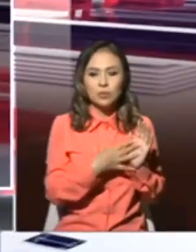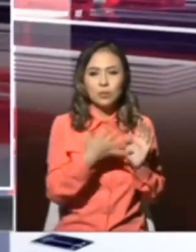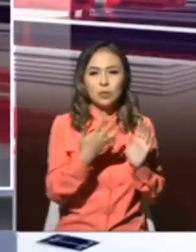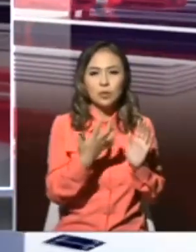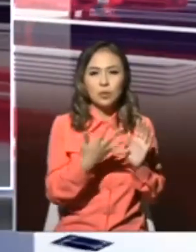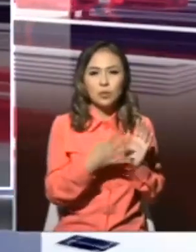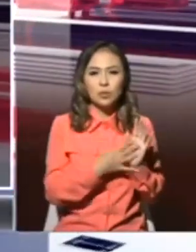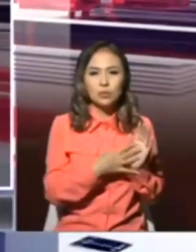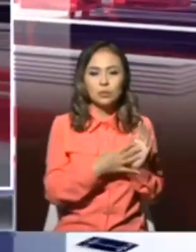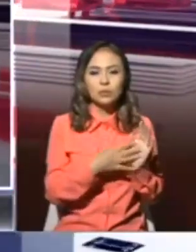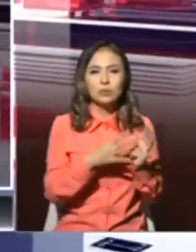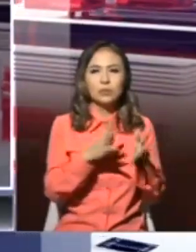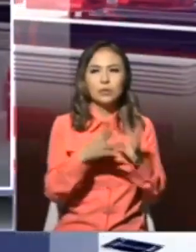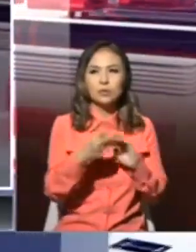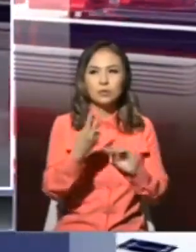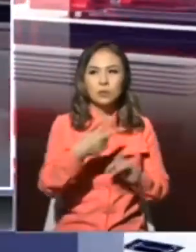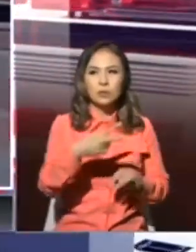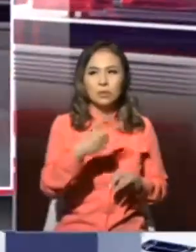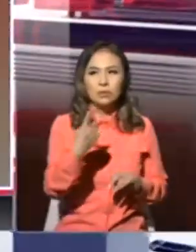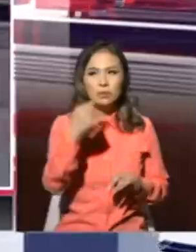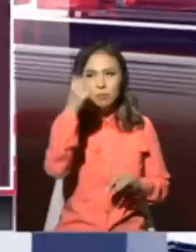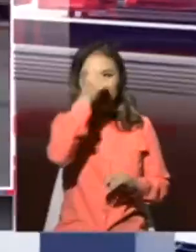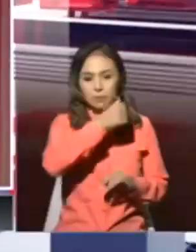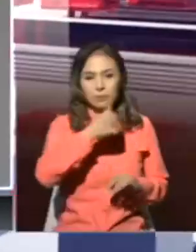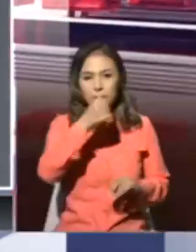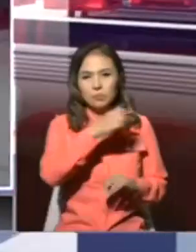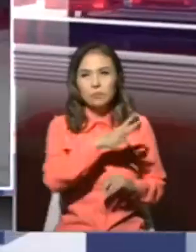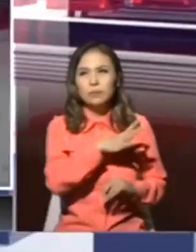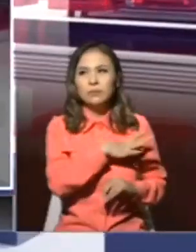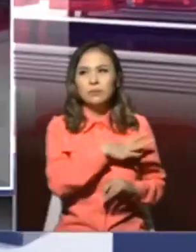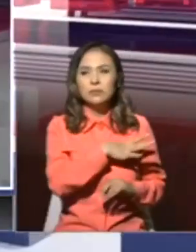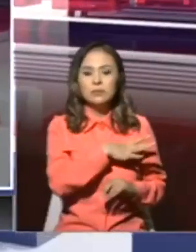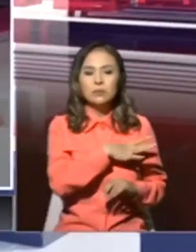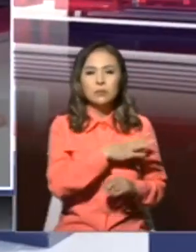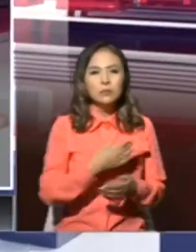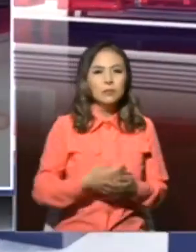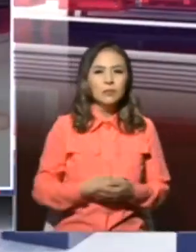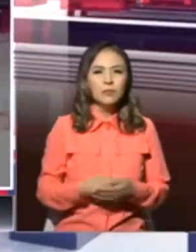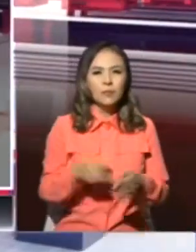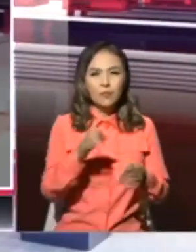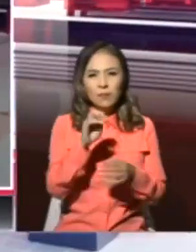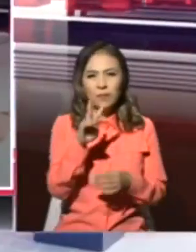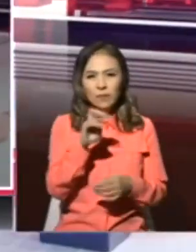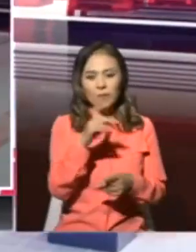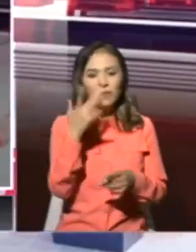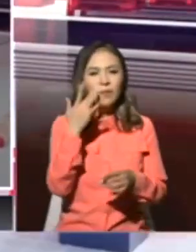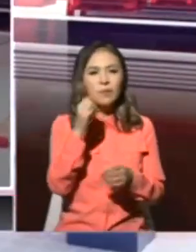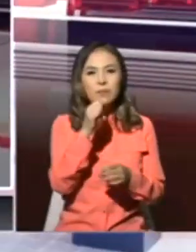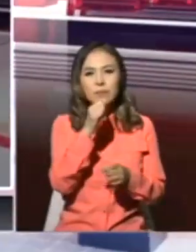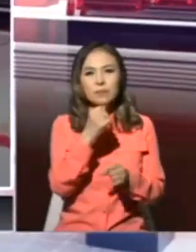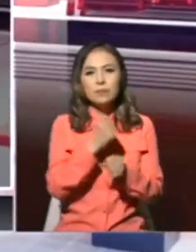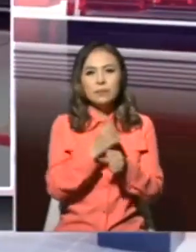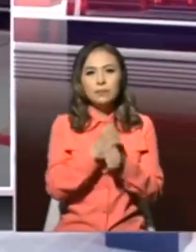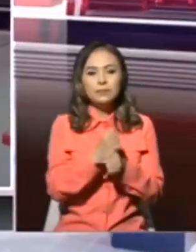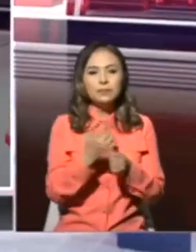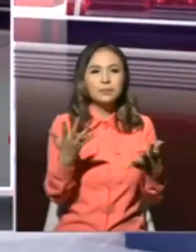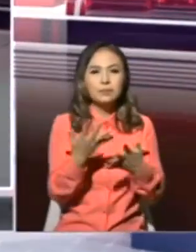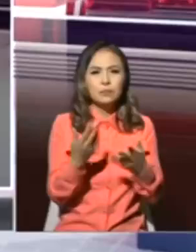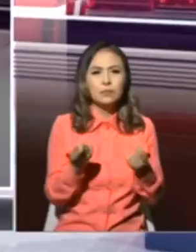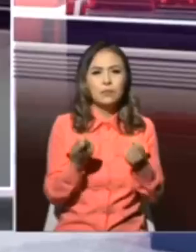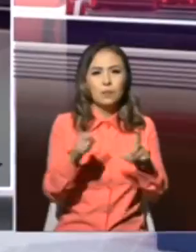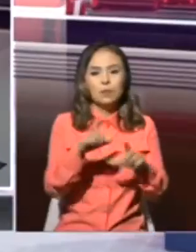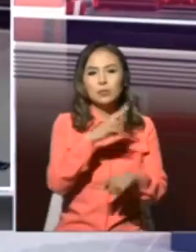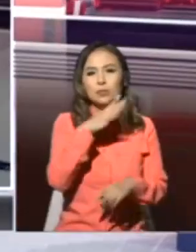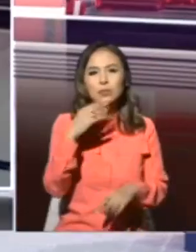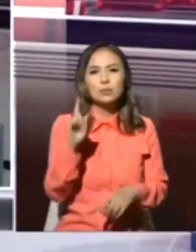болғанда 21-22 жылы. Ақжан Мырза, сіз енді анализ жасаған шығарсыз, сараптама. Қалай бұл күрт көбейіп кетті